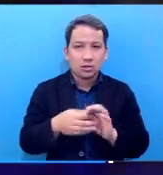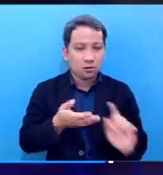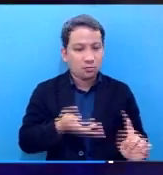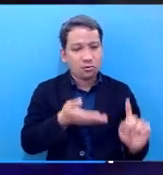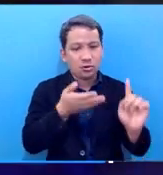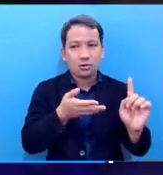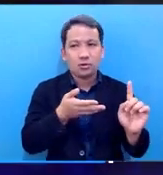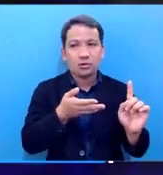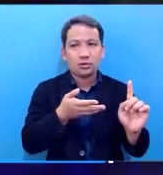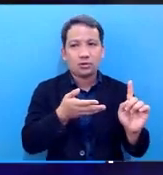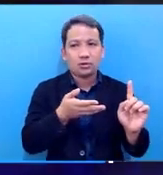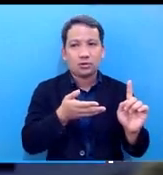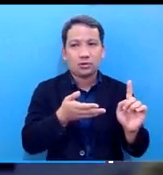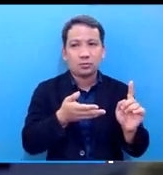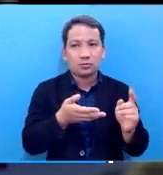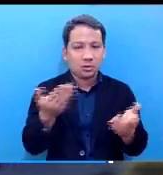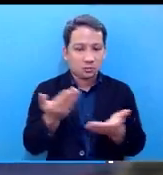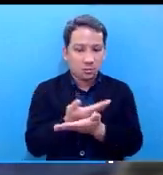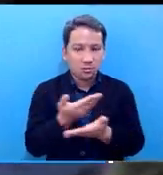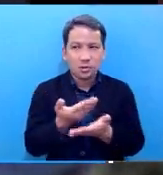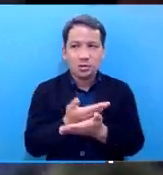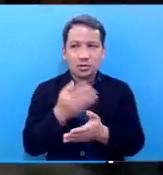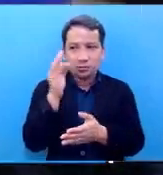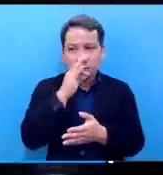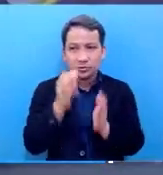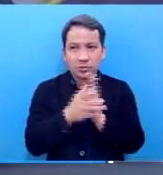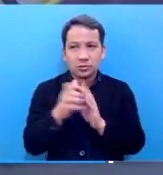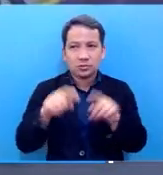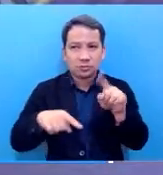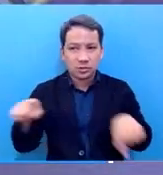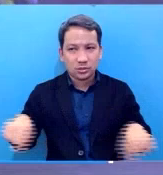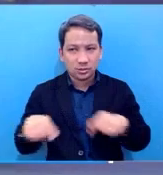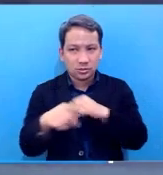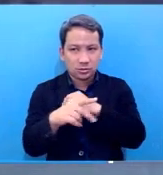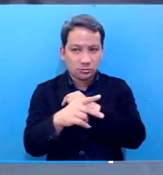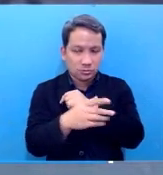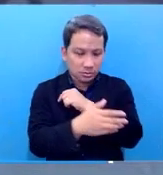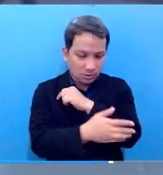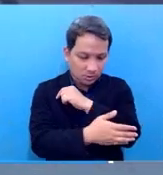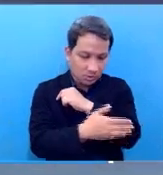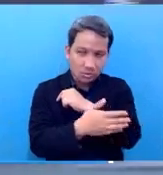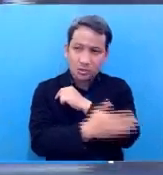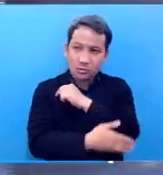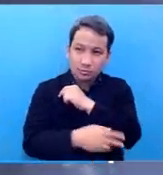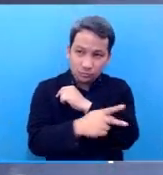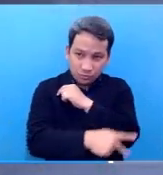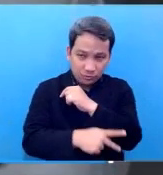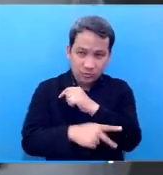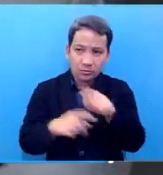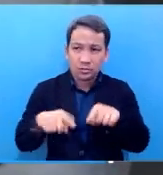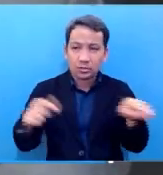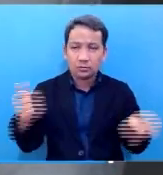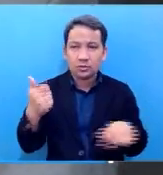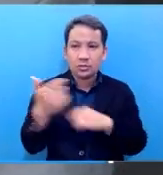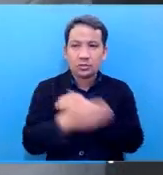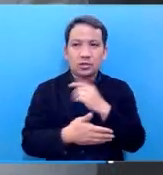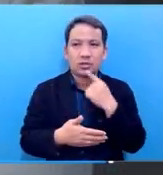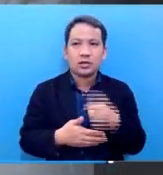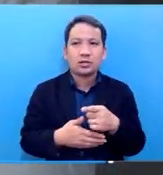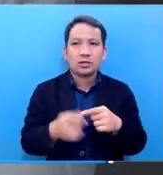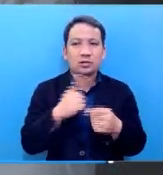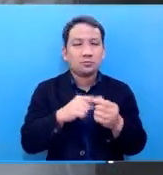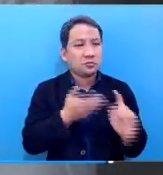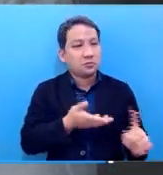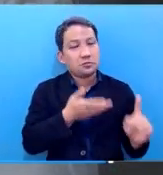mga papausbong pa lang na Pinoy talent mula sa iba't ibang panig ng Pilipinas, pati na rin sa ibang bansa. Hindi lang po yung mga sikat na